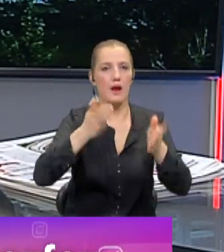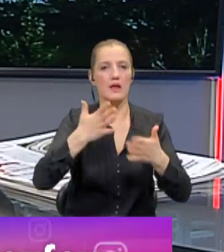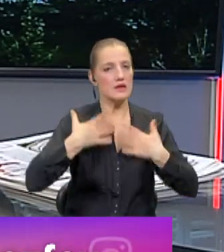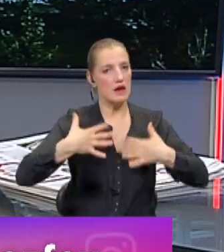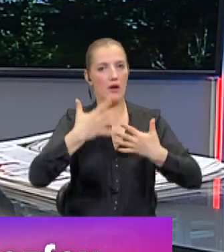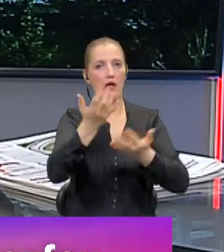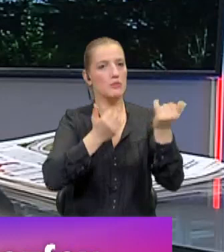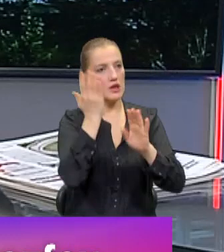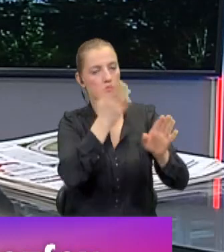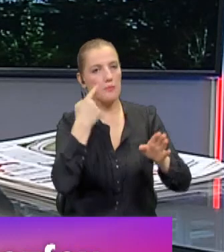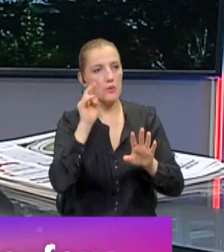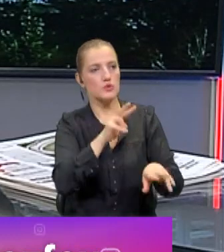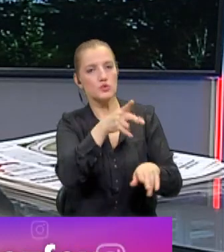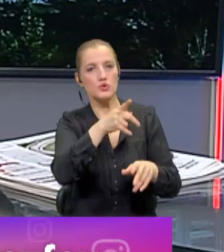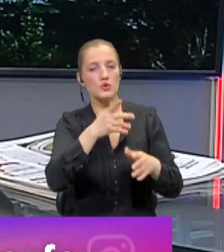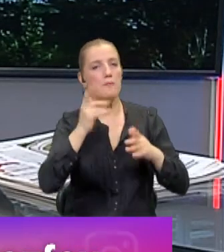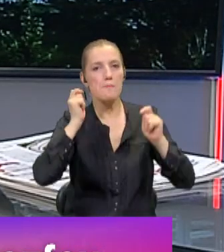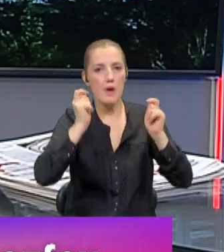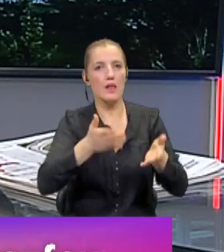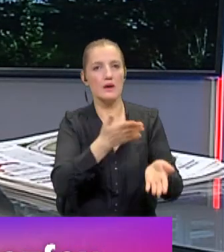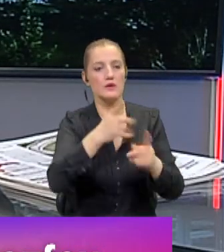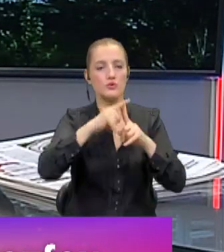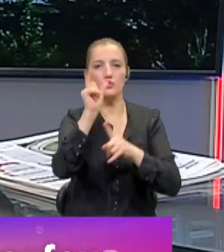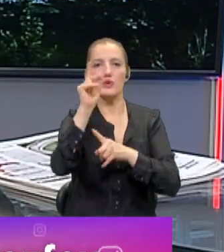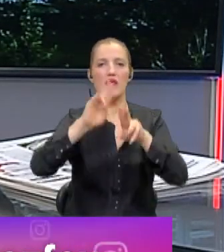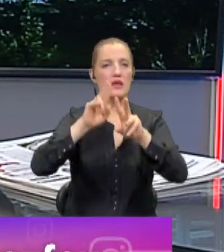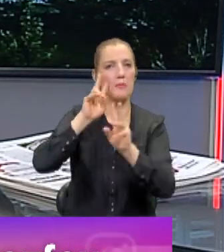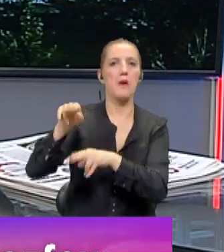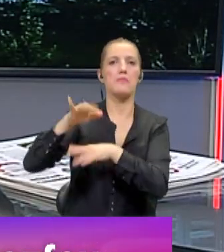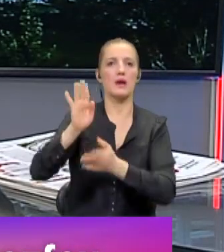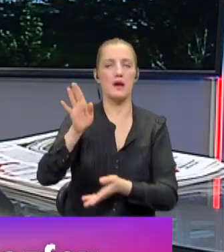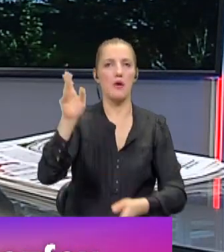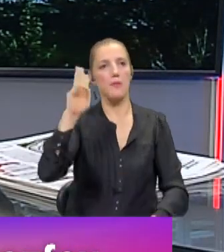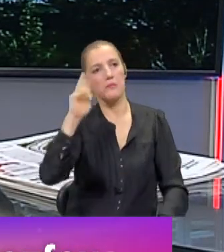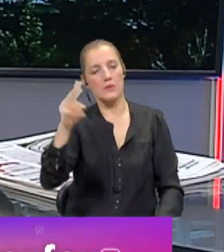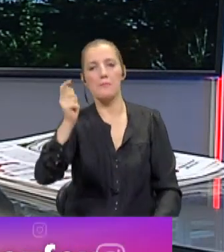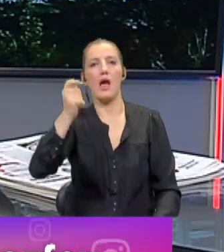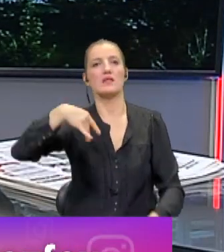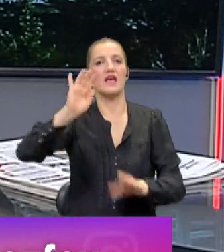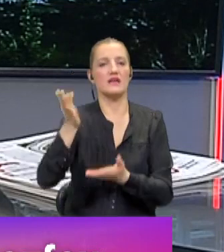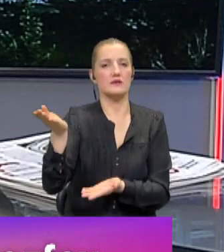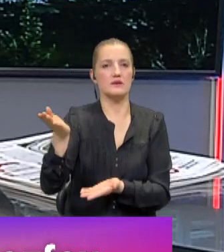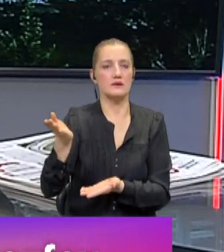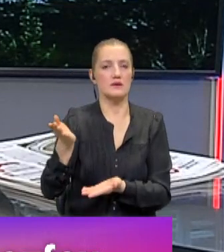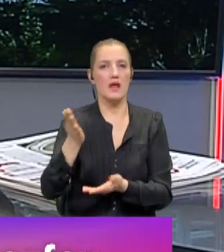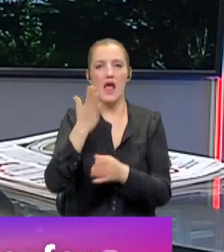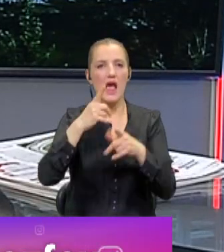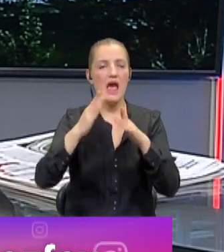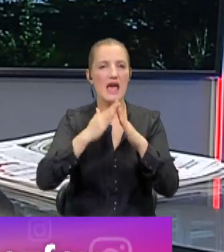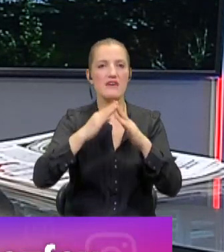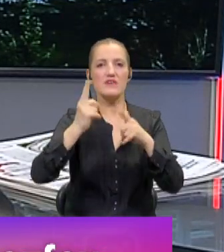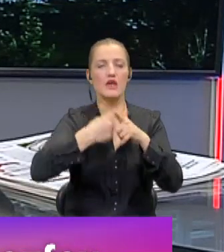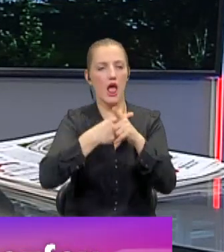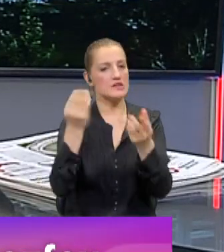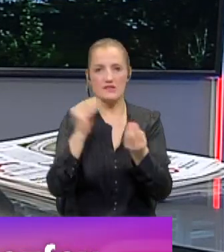üst başı almaya kalkıyorsunuz pahalı Türkiye bakmayın Türkiye baktığınızda hiç bağlı falan değil hatta ev kiralarına zam